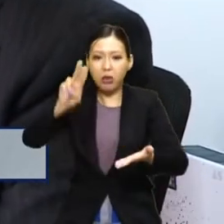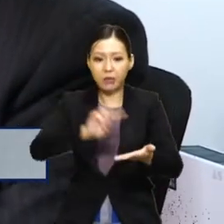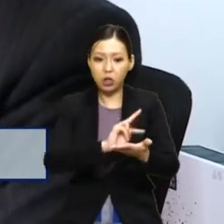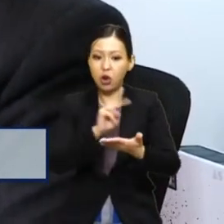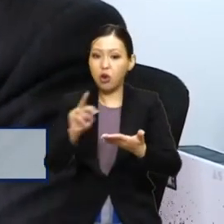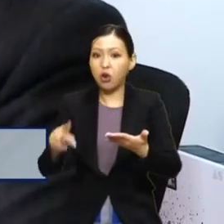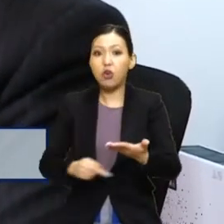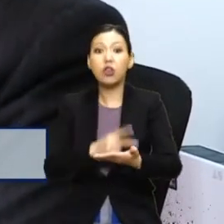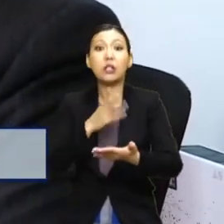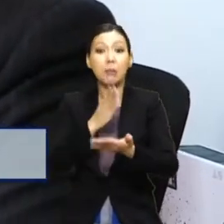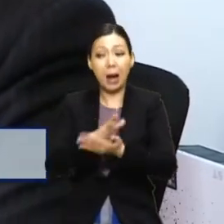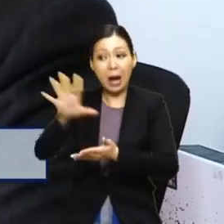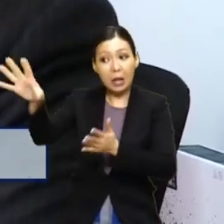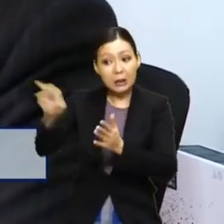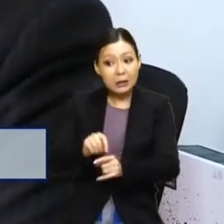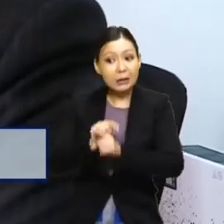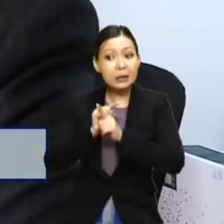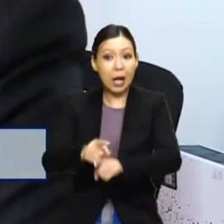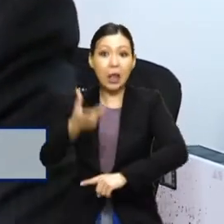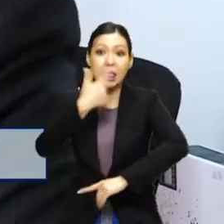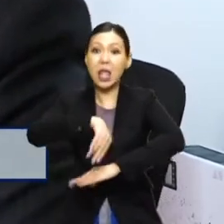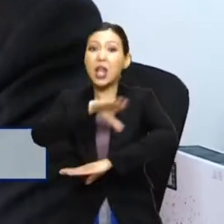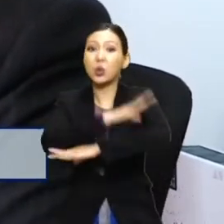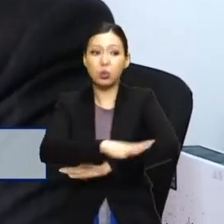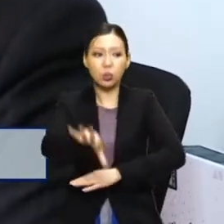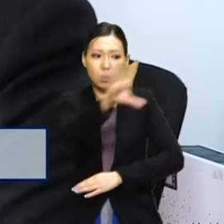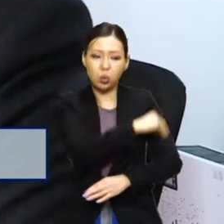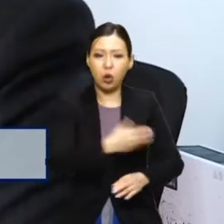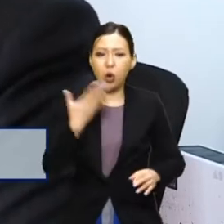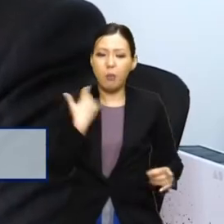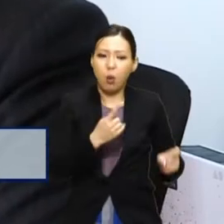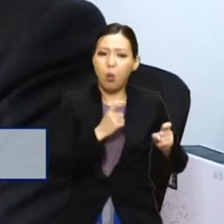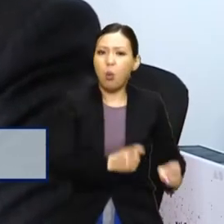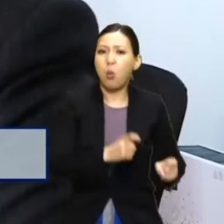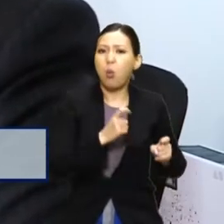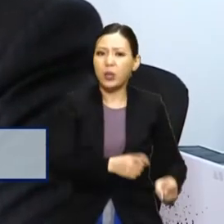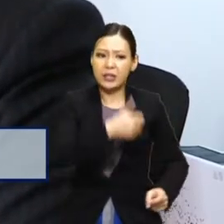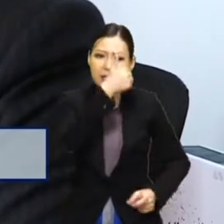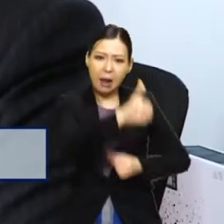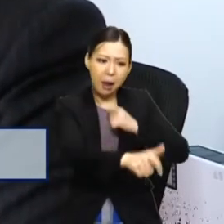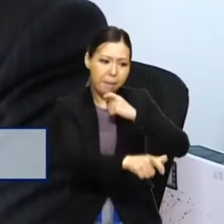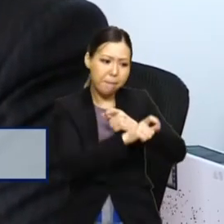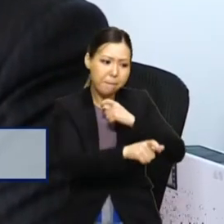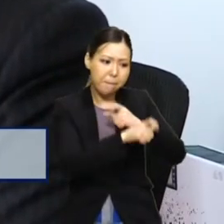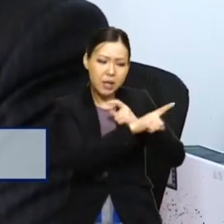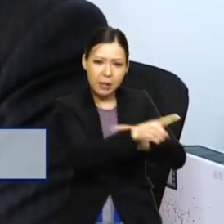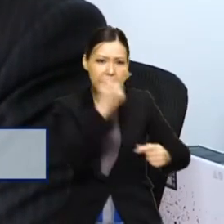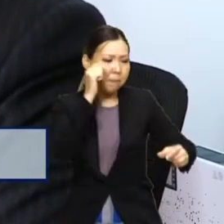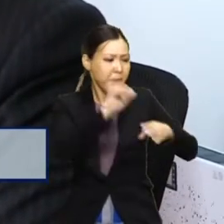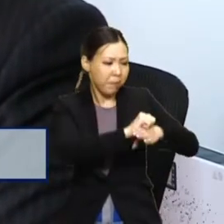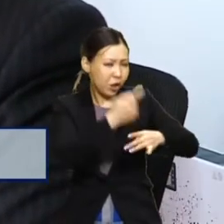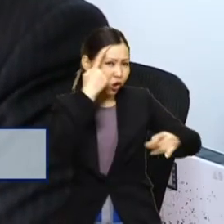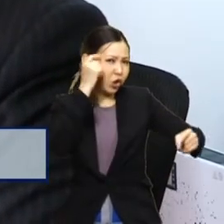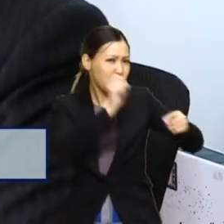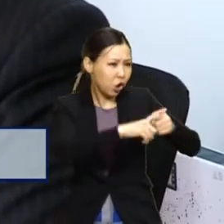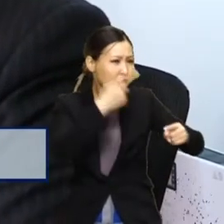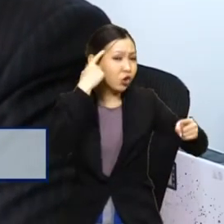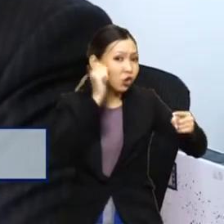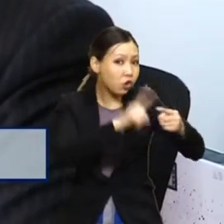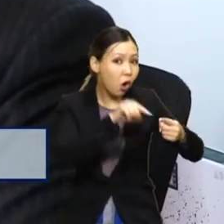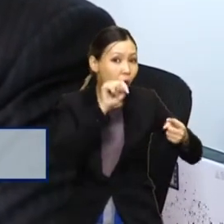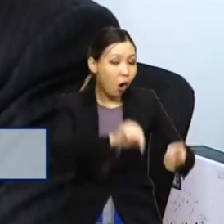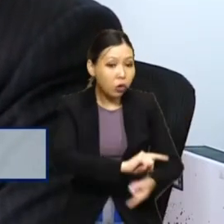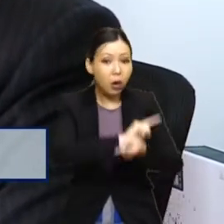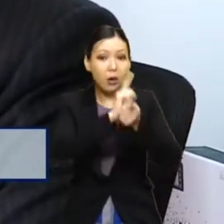Тэр өөрөөр хэлбэл энэ гадаад их сургуулиуд маань хуучин бол сайн мэрэгчлэлтэн бэлтгэхийг зорддог байсан бол одоо сайн